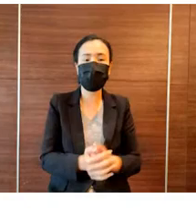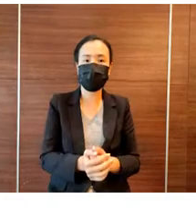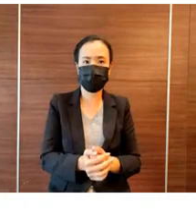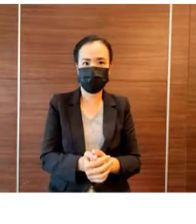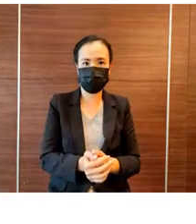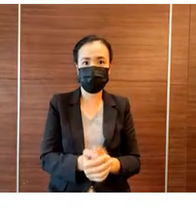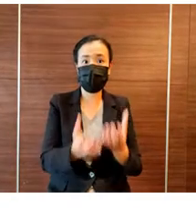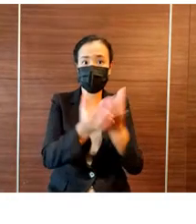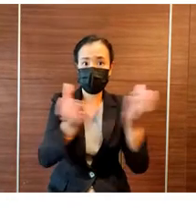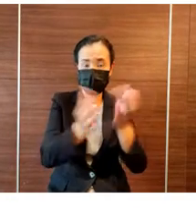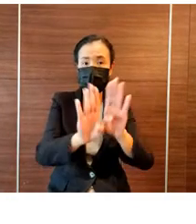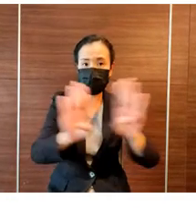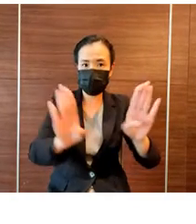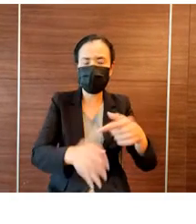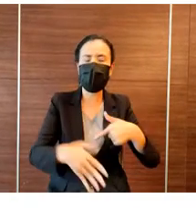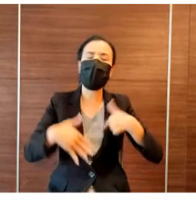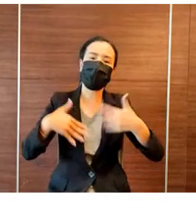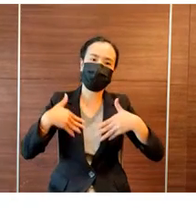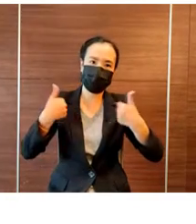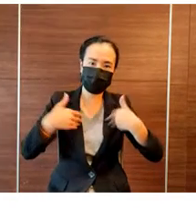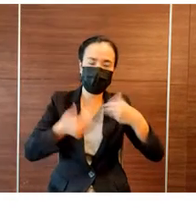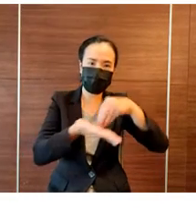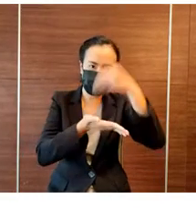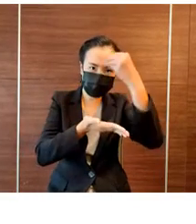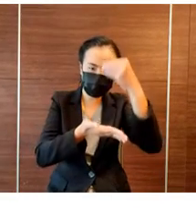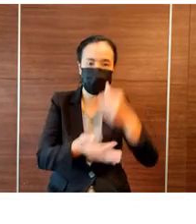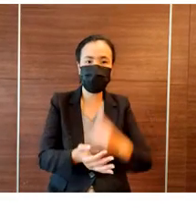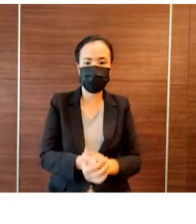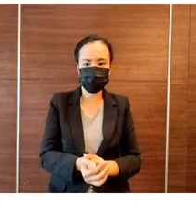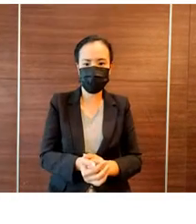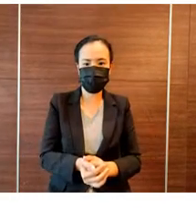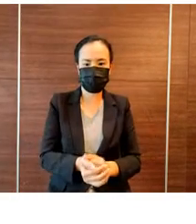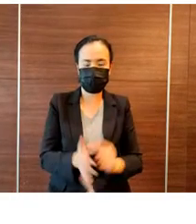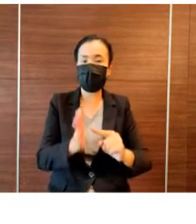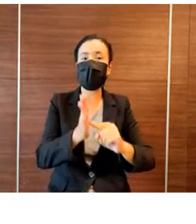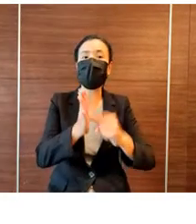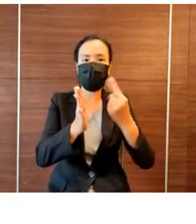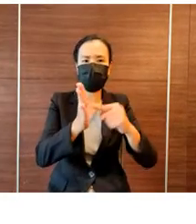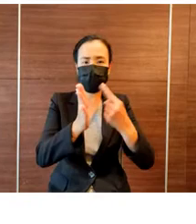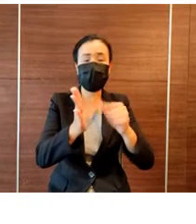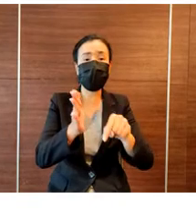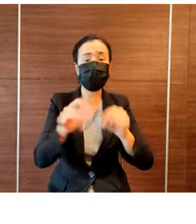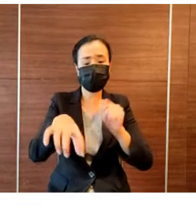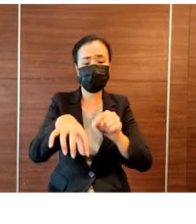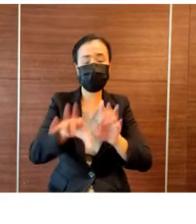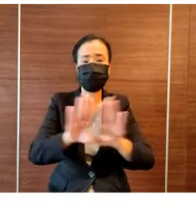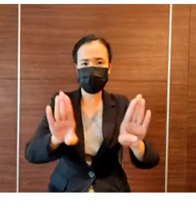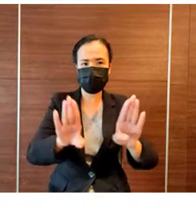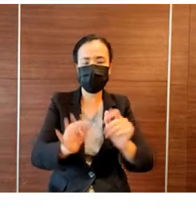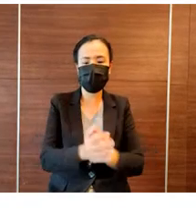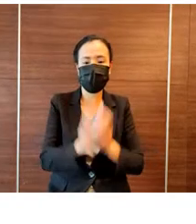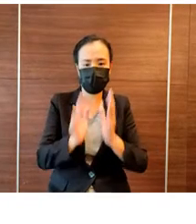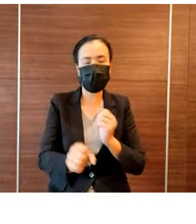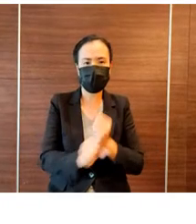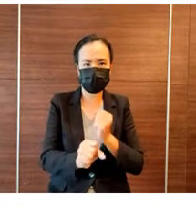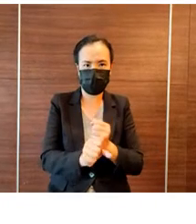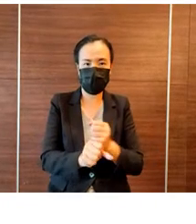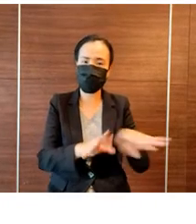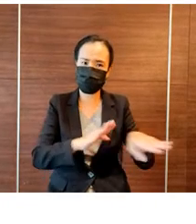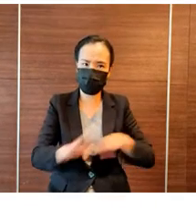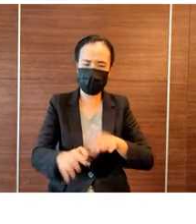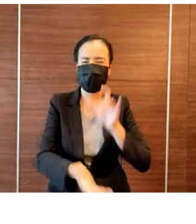ให้ธรรมศาสตร์เปิดแล้วนะแบบดีใจมากครับก็ไปเรียนเนี่ยครับก็จะน่าจะเป็นจุดเริ่มต้นว่าถ้าเกิดหน่วยงานจะเปิดมันต้องน่าจะเปิดแบบนี้มากกว่าเพราะว่ายัง